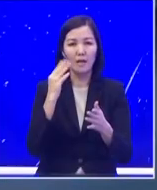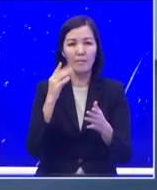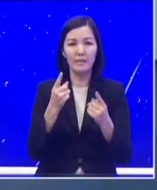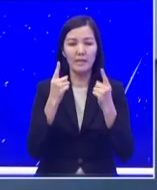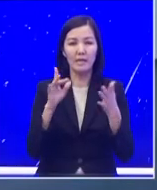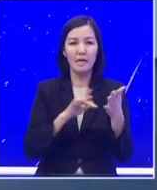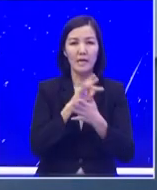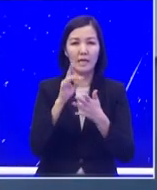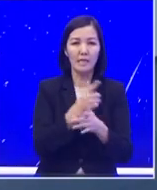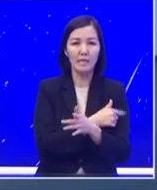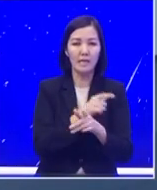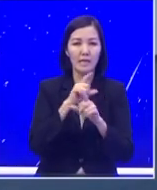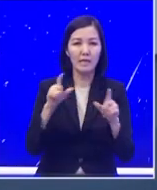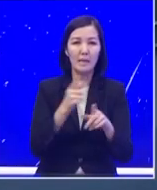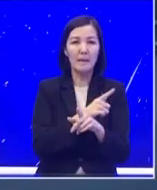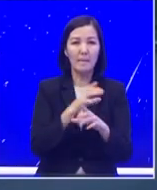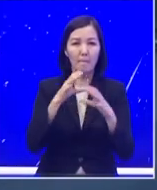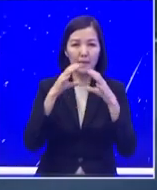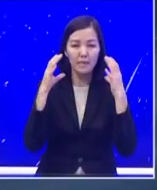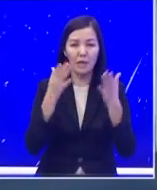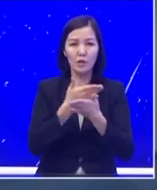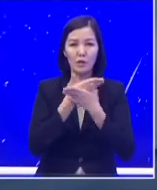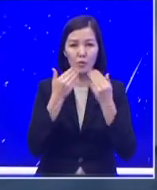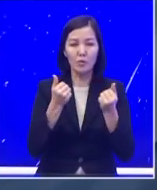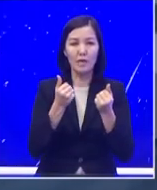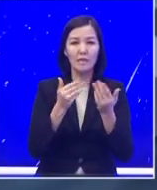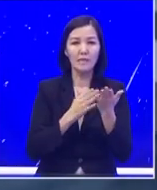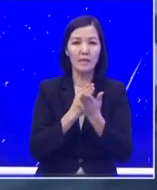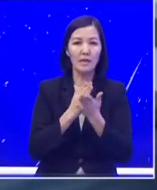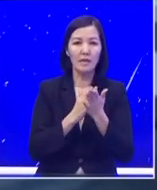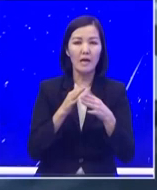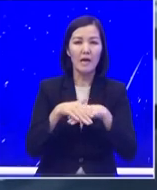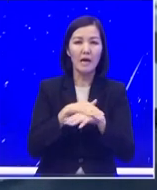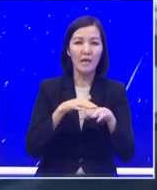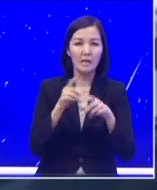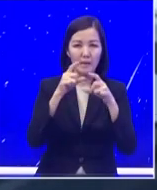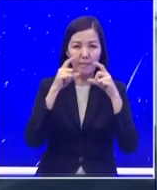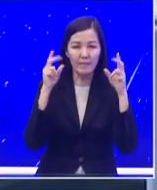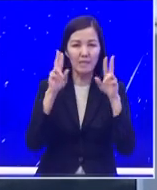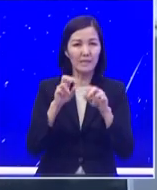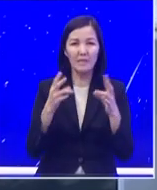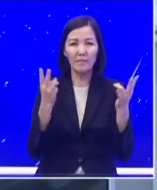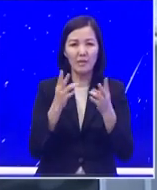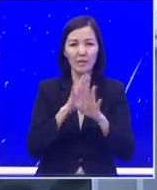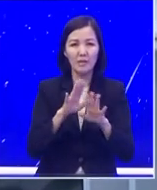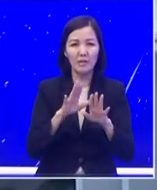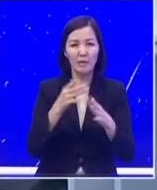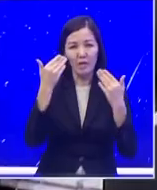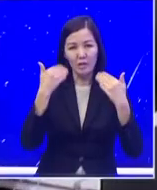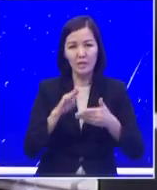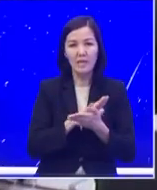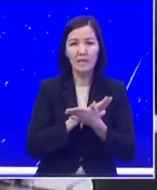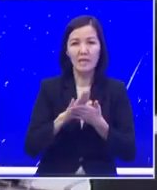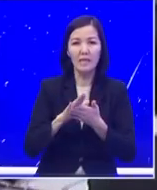ірі қалалардың дәріханаларында медициналық маскалар таусылған. Сала мамандары халықты маска іздеп даурықпай, жеке гигиенан